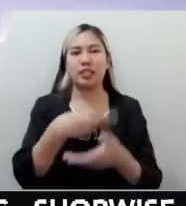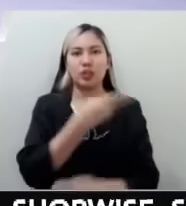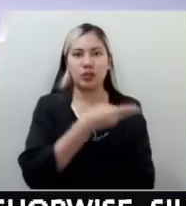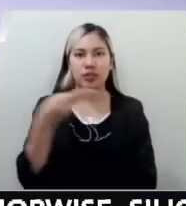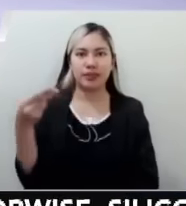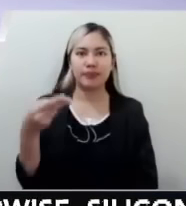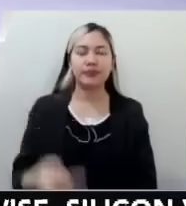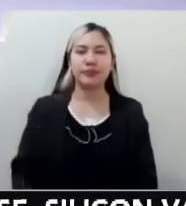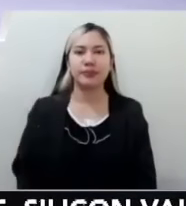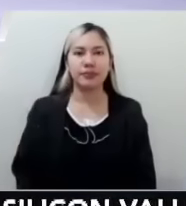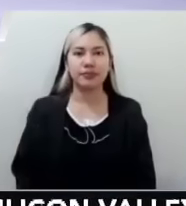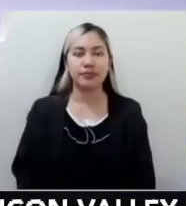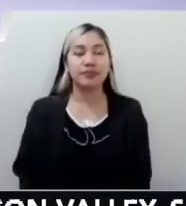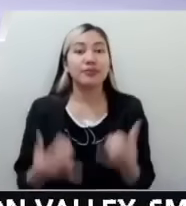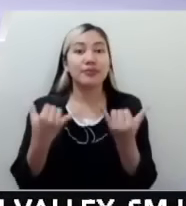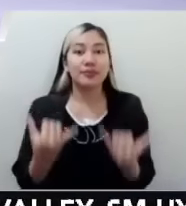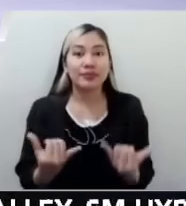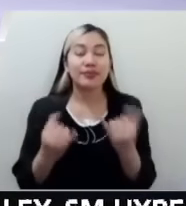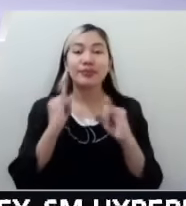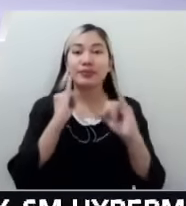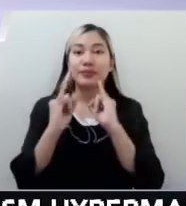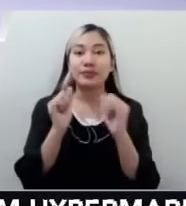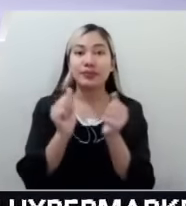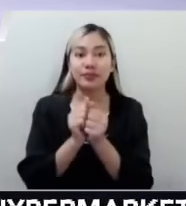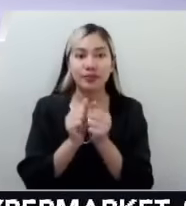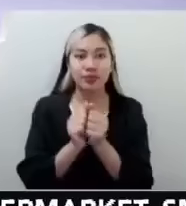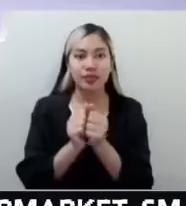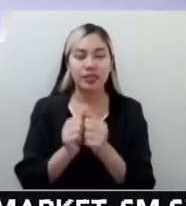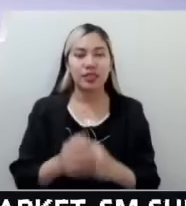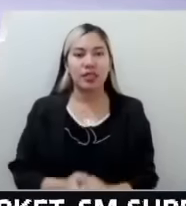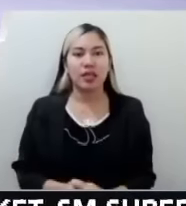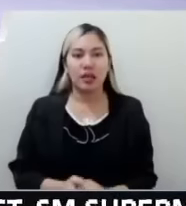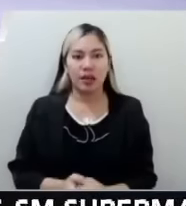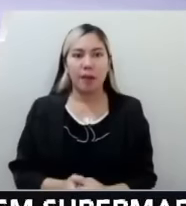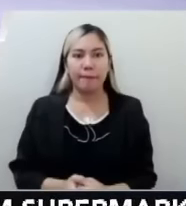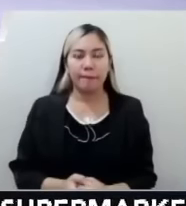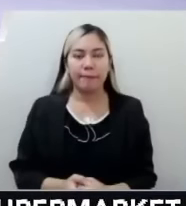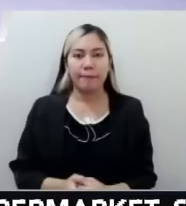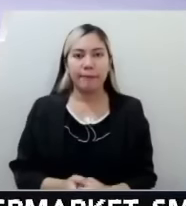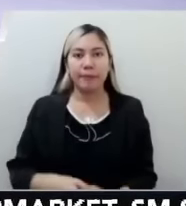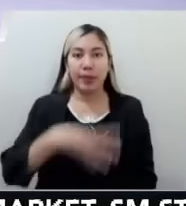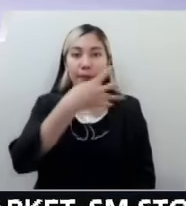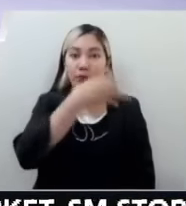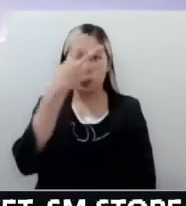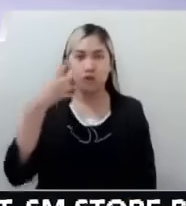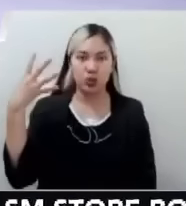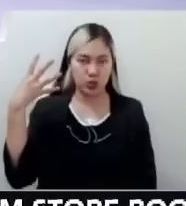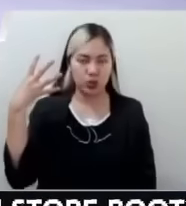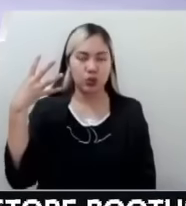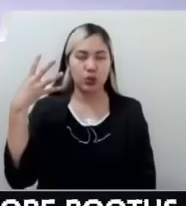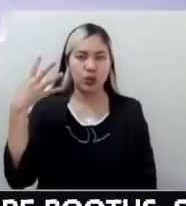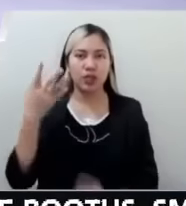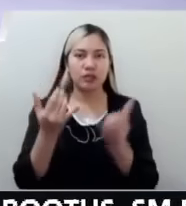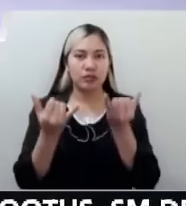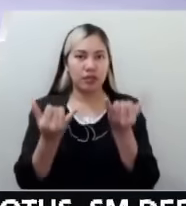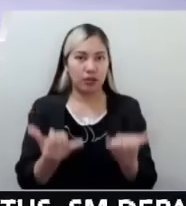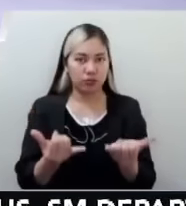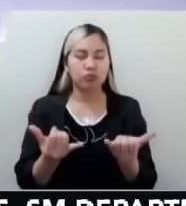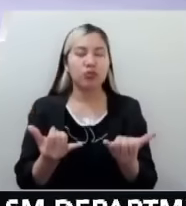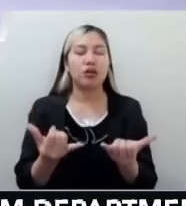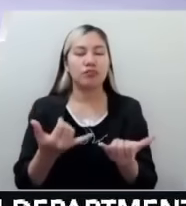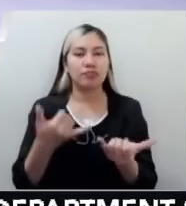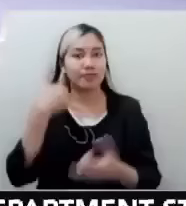Sa puntong ito, makakausap natin si Dina Sandoval ng Bureau of Immigration. Magandang tanghali po and welcome sa Balitang Hali. Magandang tanghali